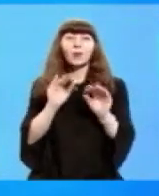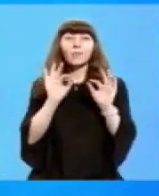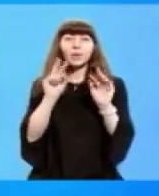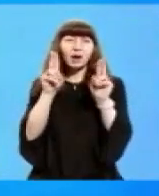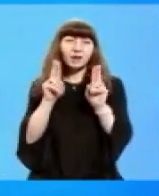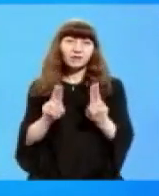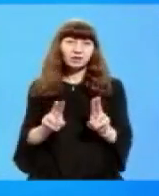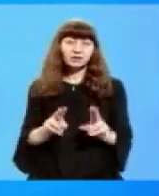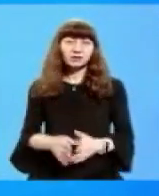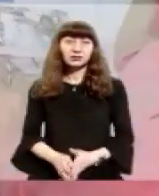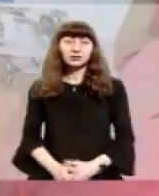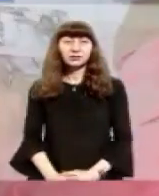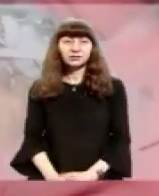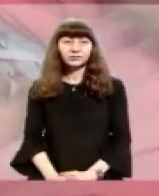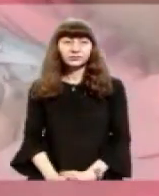дают полезные советы.